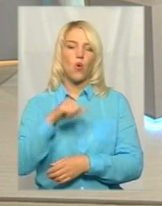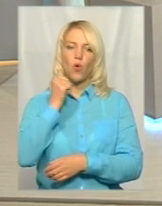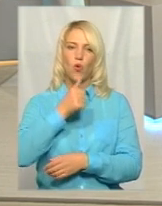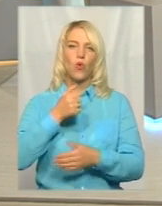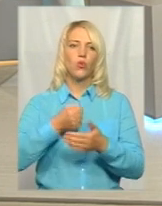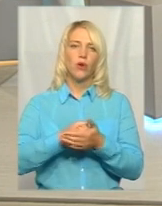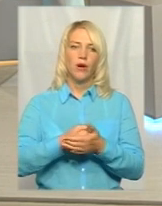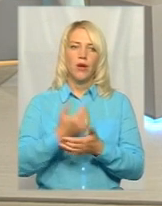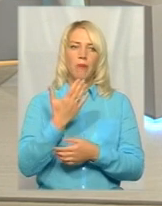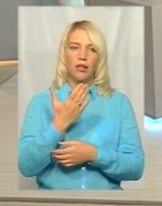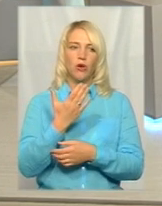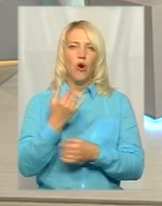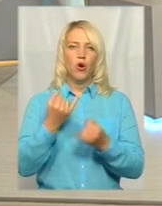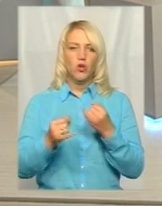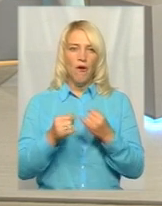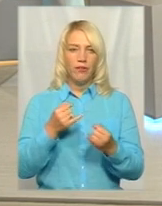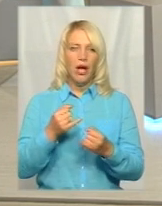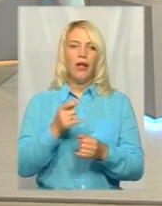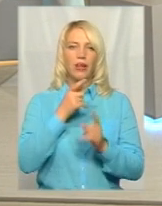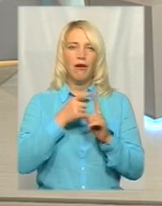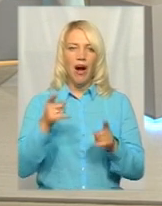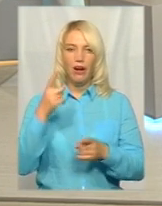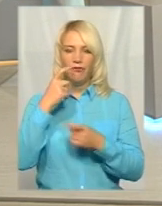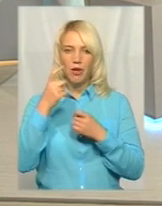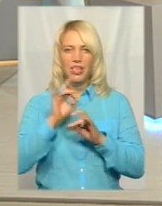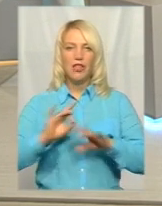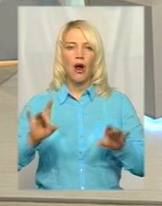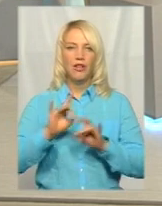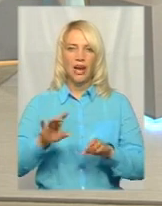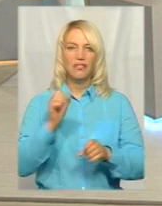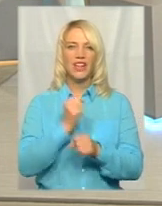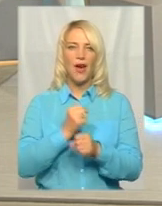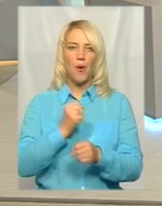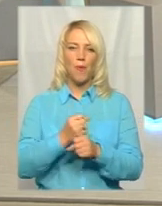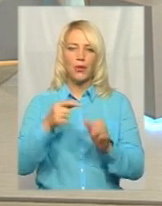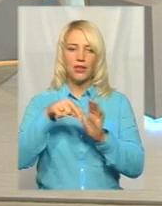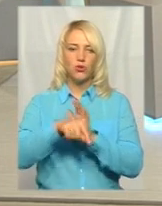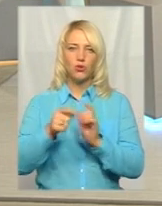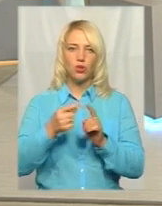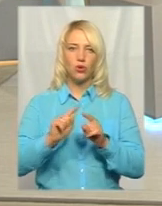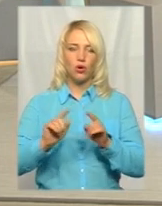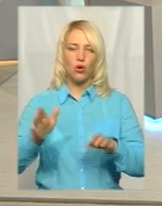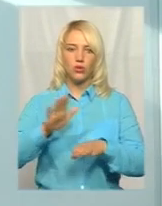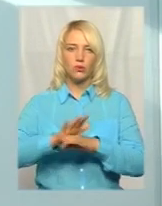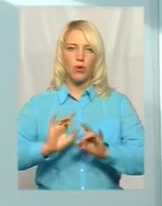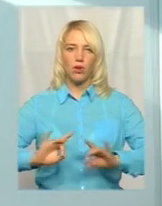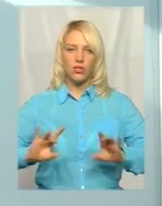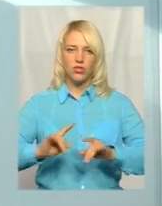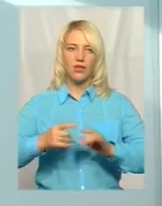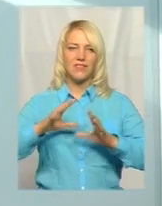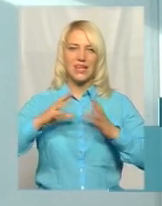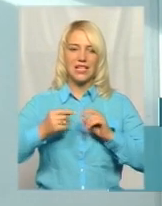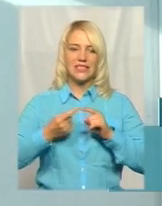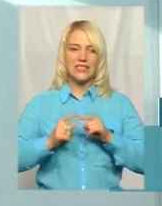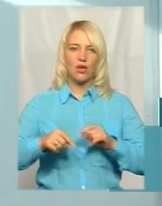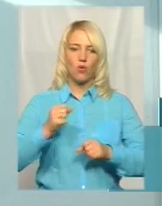до 5 жовтня триває інформаційно-роз'яснювальна робота. Ну, суть цього розпорядження, взагалі, всієї цієї роботи, яка проводиться